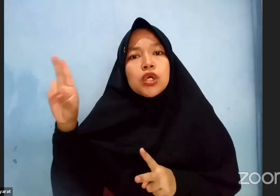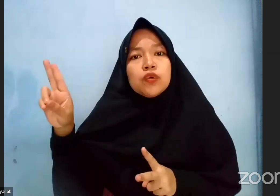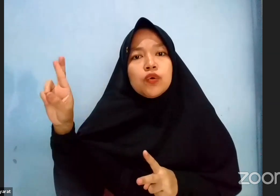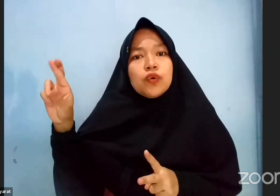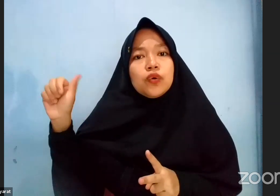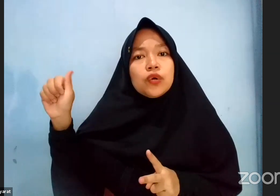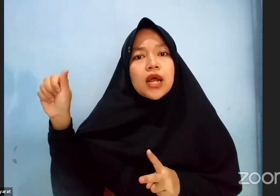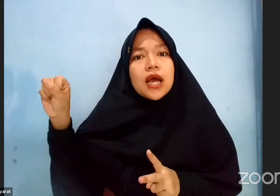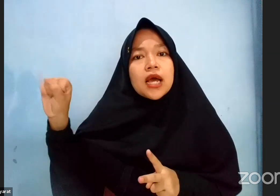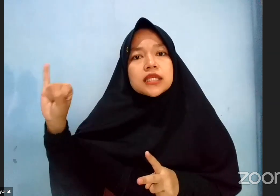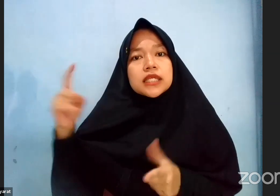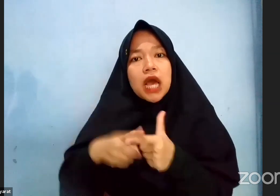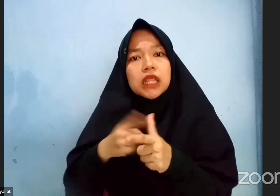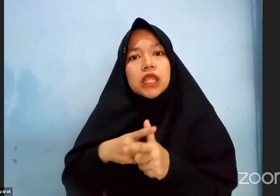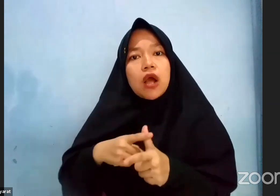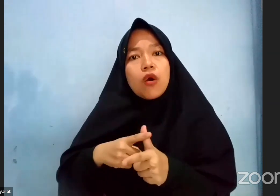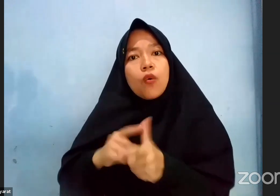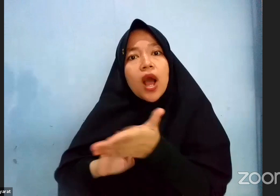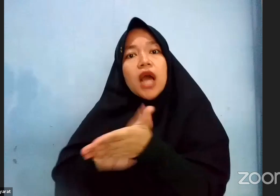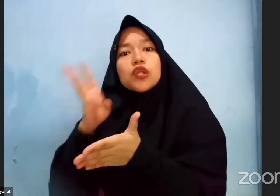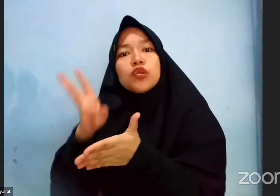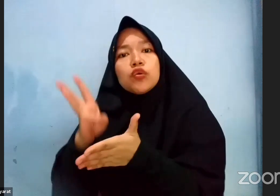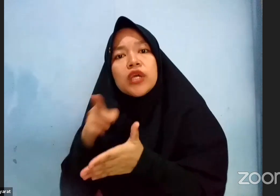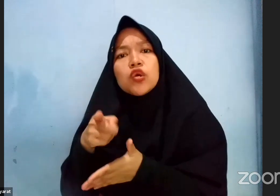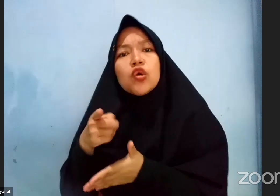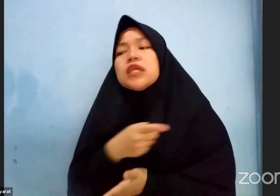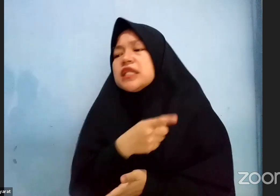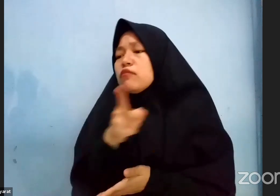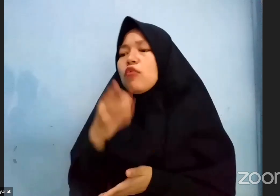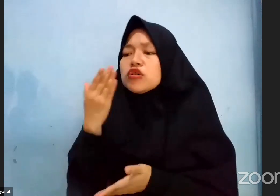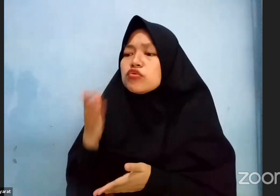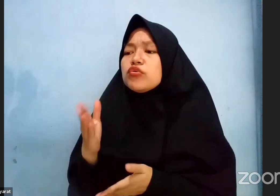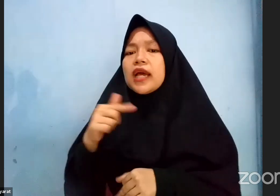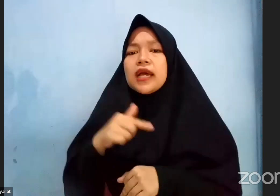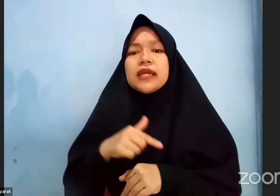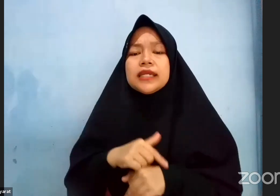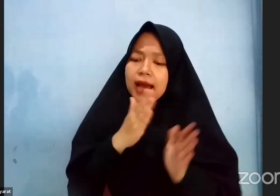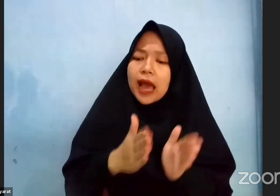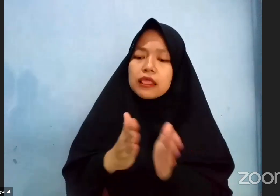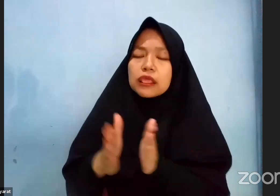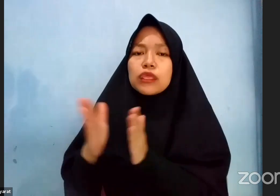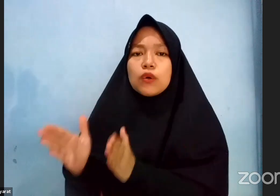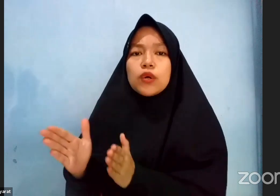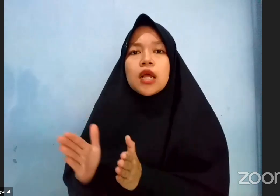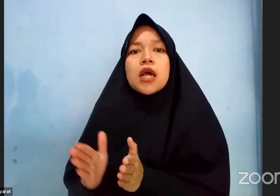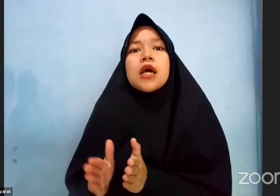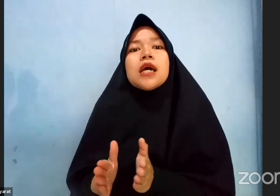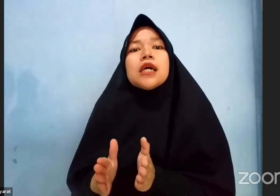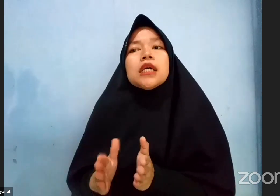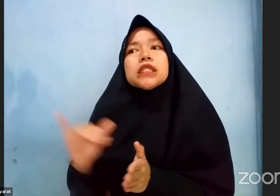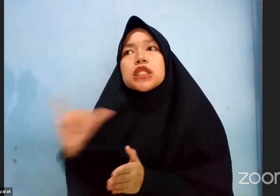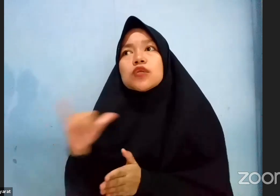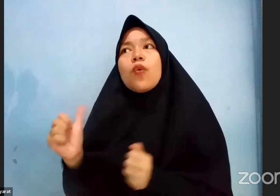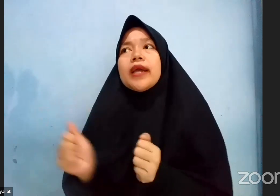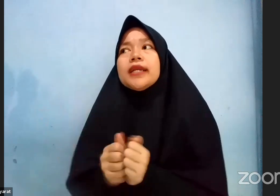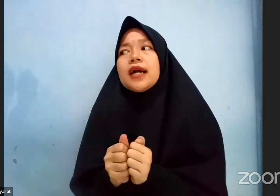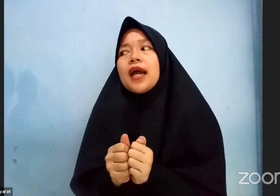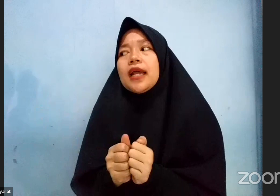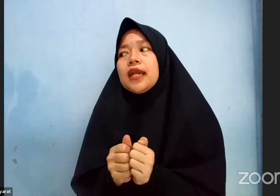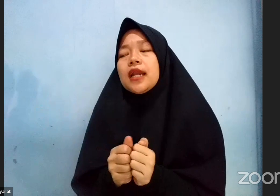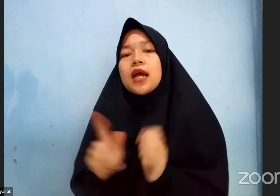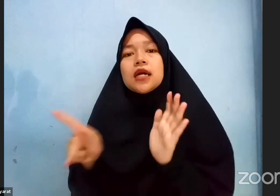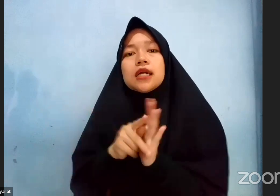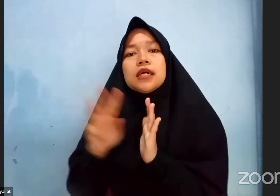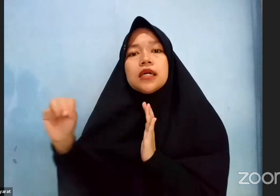Nah mungkin ini ada tips Wah ada pertanyaan lagi dia sih Bertanya terkait teknis juga mungkin